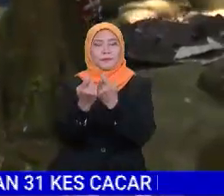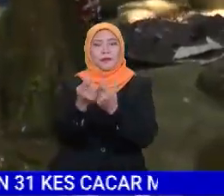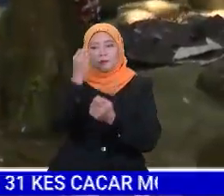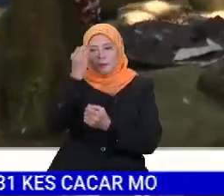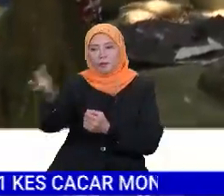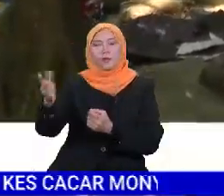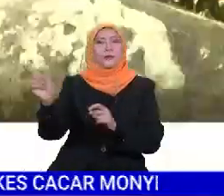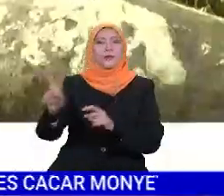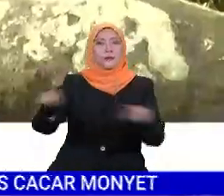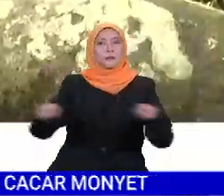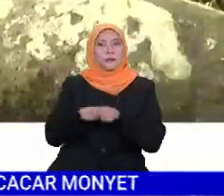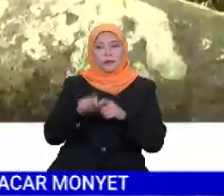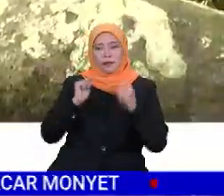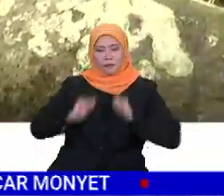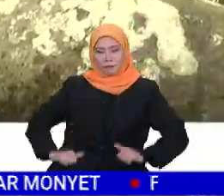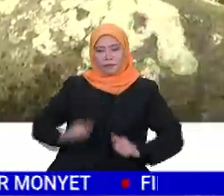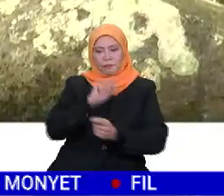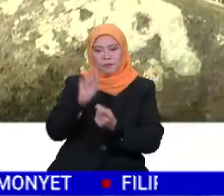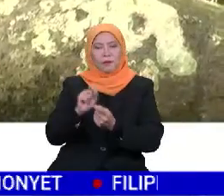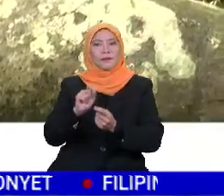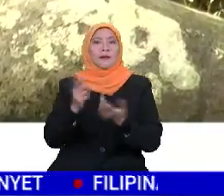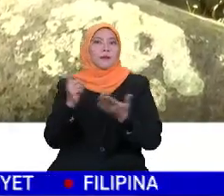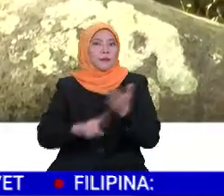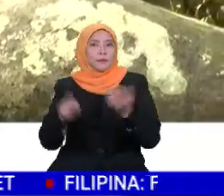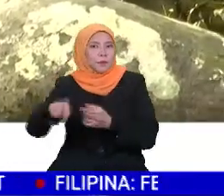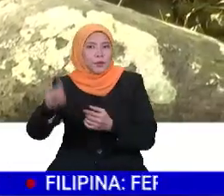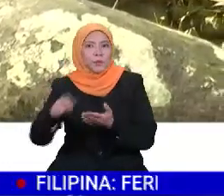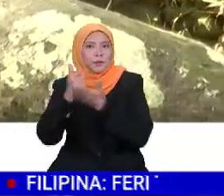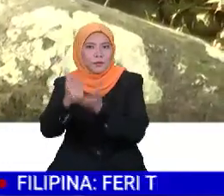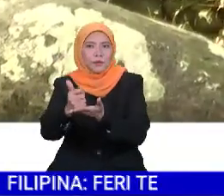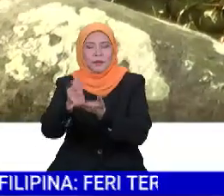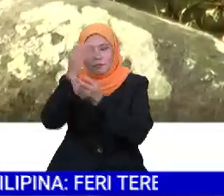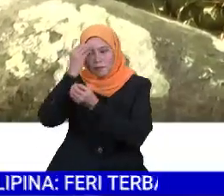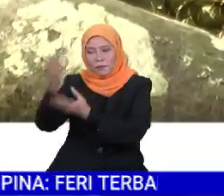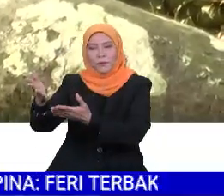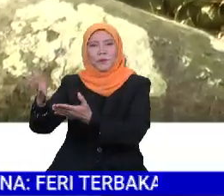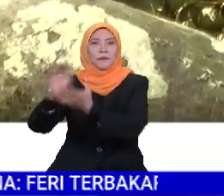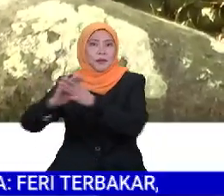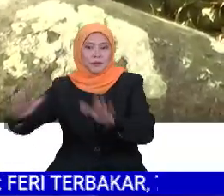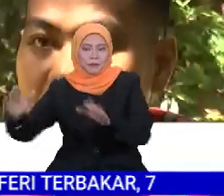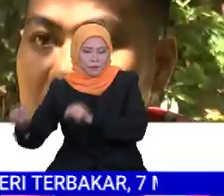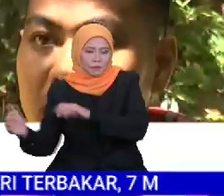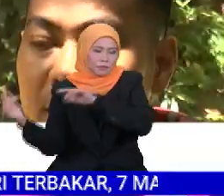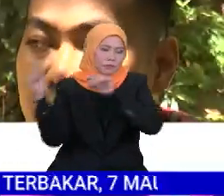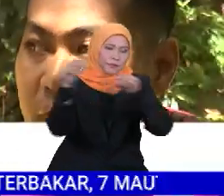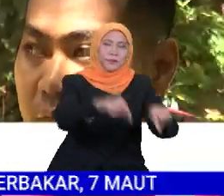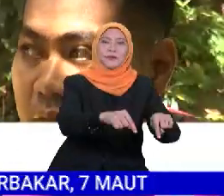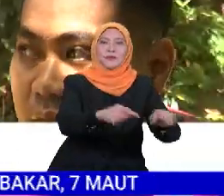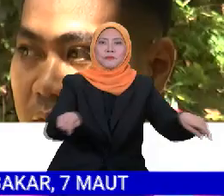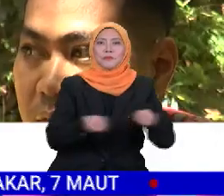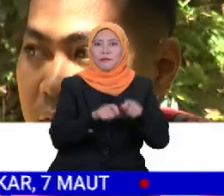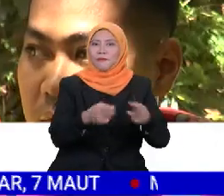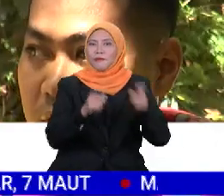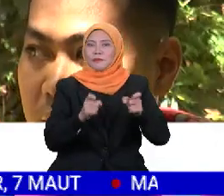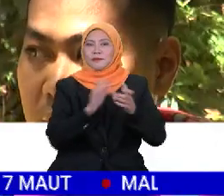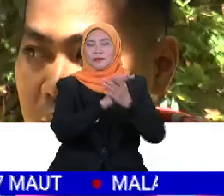mana lokasi, bagi alamat tepat, apa kejadian yang diperlukan supaya pihak penyelamat sampai ke lokasi dengan